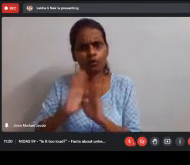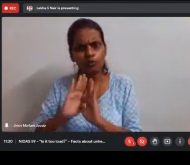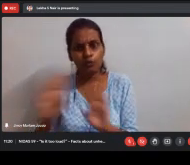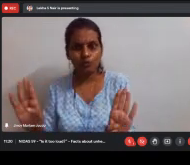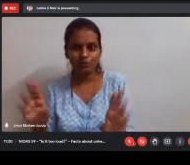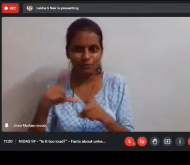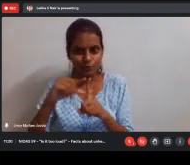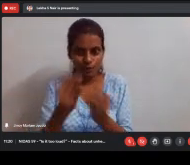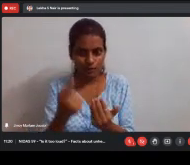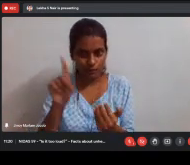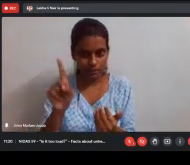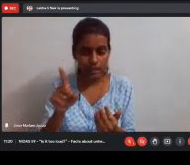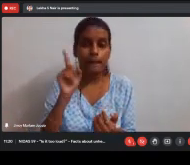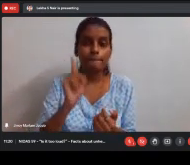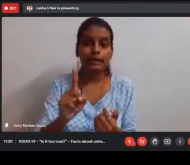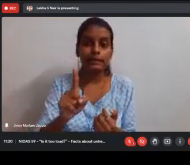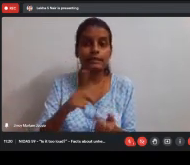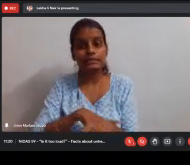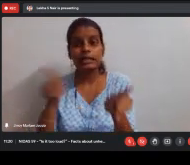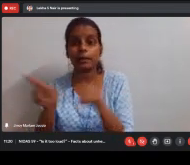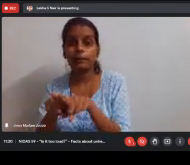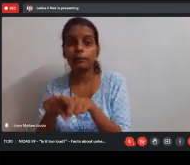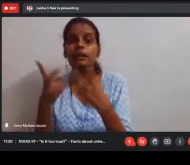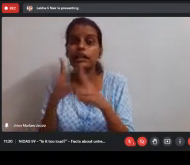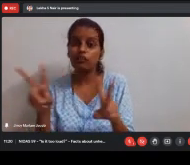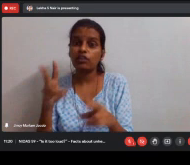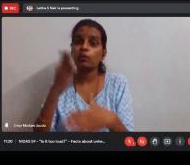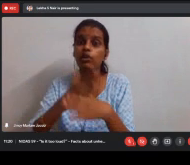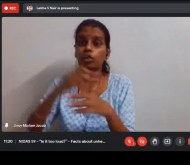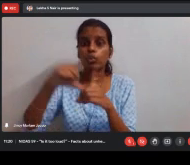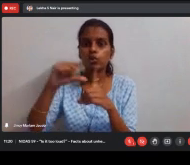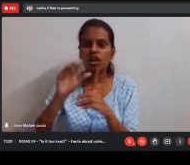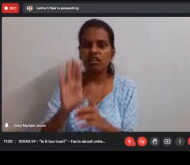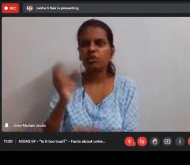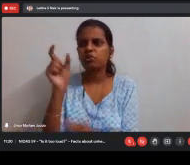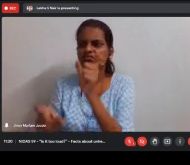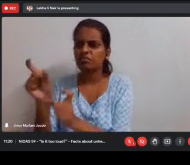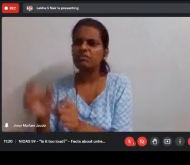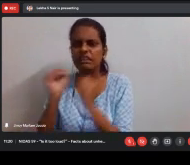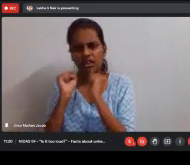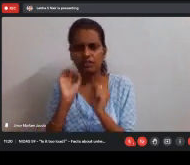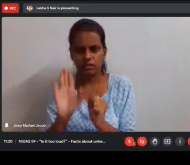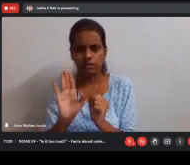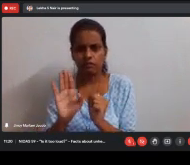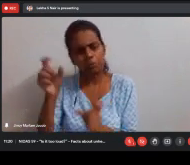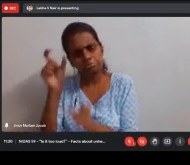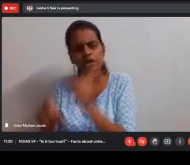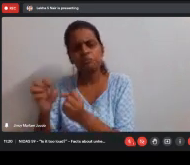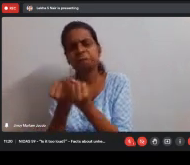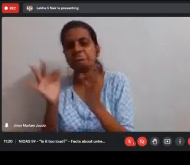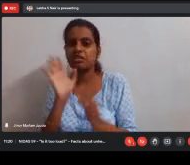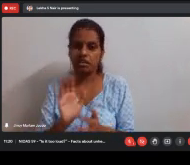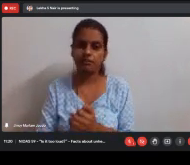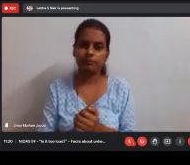വശം എന്ന് പറഞ്ഞു കഴിഞ്ഞാൽ സാമൂഹികമായിട്ട് ഒറ്റപ്പെടൽ നേരിടുന്ന കുറേ വ്യക്തികളുണ്ട്. വീട്ടില് നമുക്ക് ഈ പറയുന്നത് പോലെ നമുക്ക് നമ്മൾക്ക് ഇഷ്ടമുള്ള